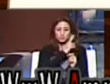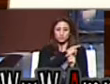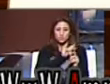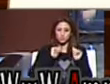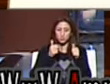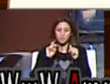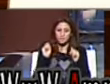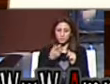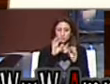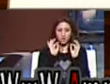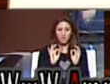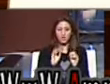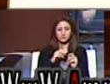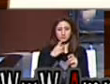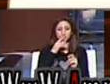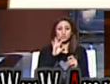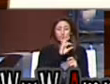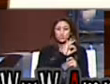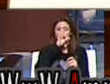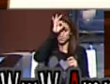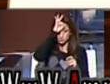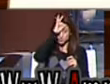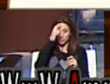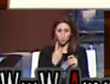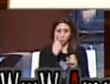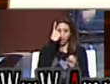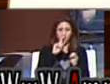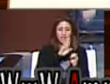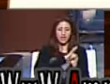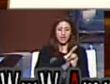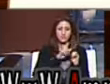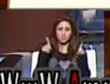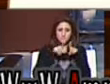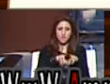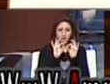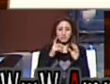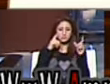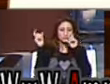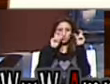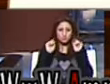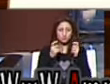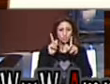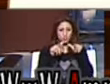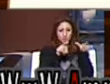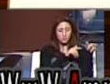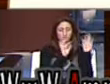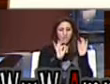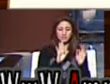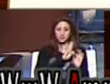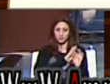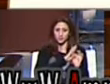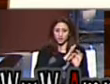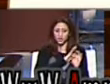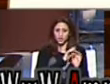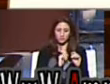لن تقدر عليهم الشرطه لوحدها، ولازم تنزل مع قوات الجيش. من يعطي الامر لقوات الجيش للدخول الا